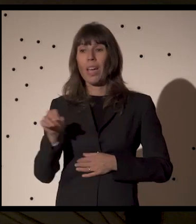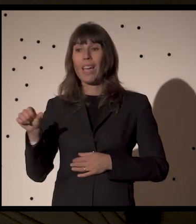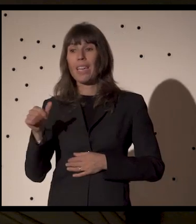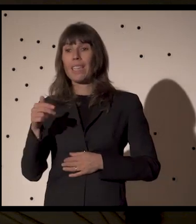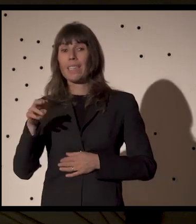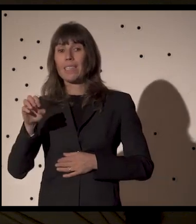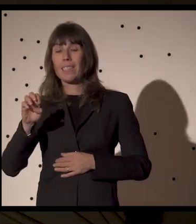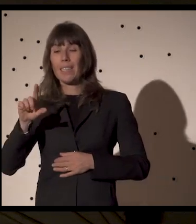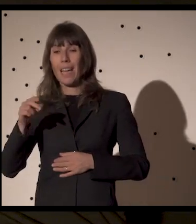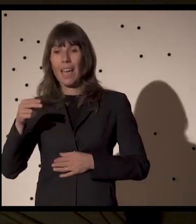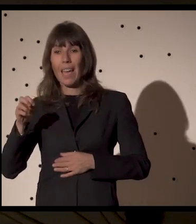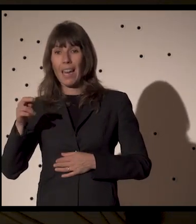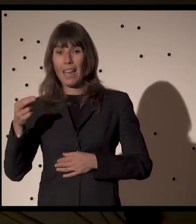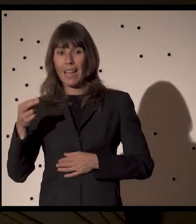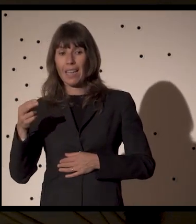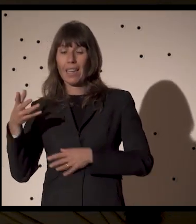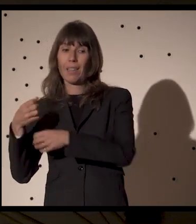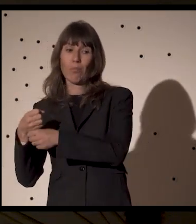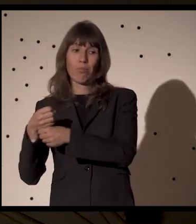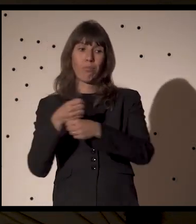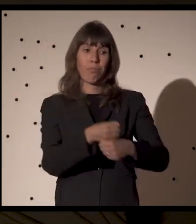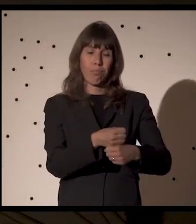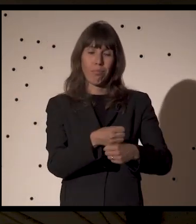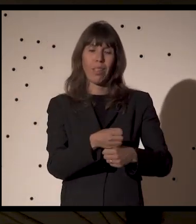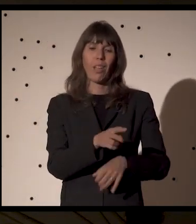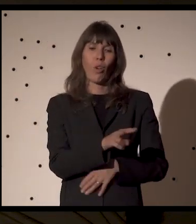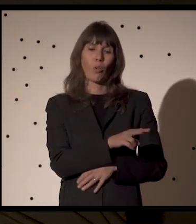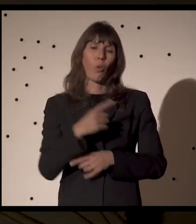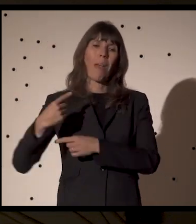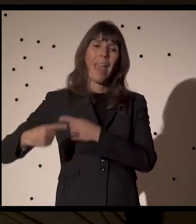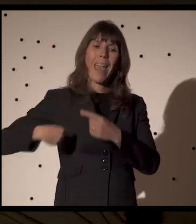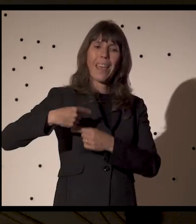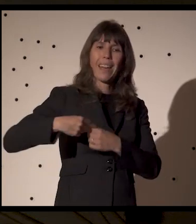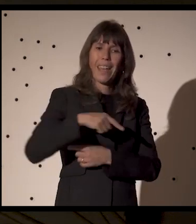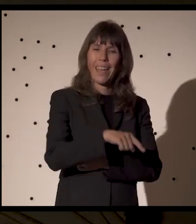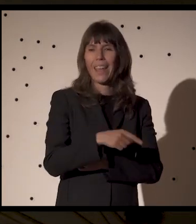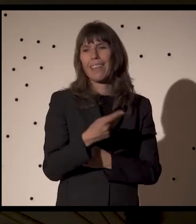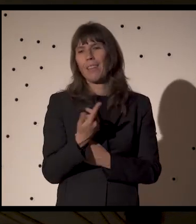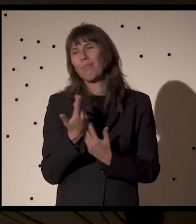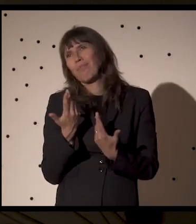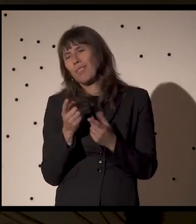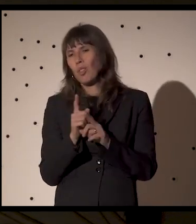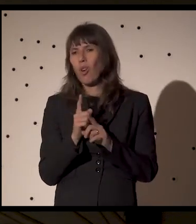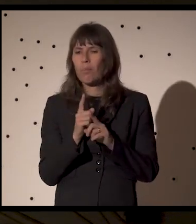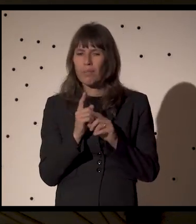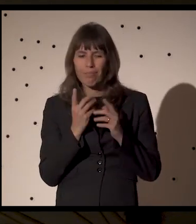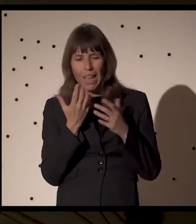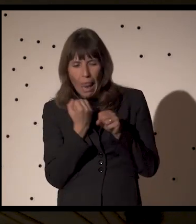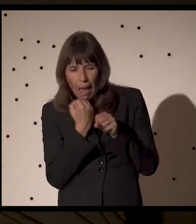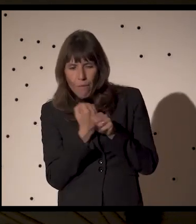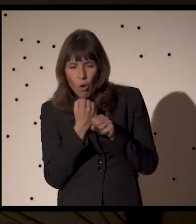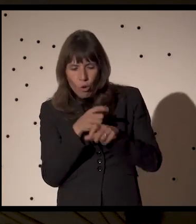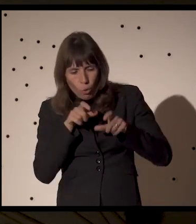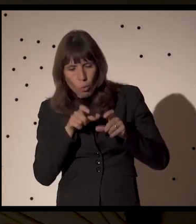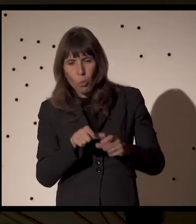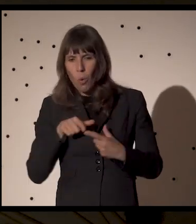della Gran fabbrica dell'arlecchino abbiamo deciso di rimettere mano